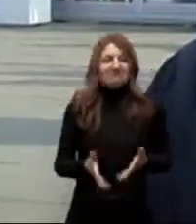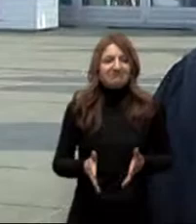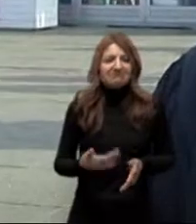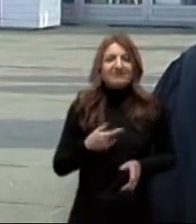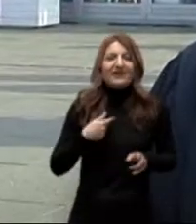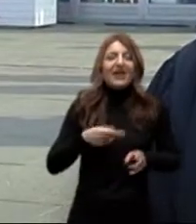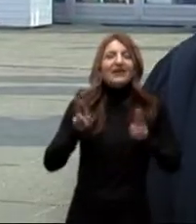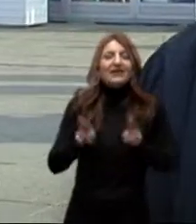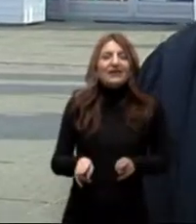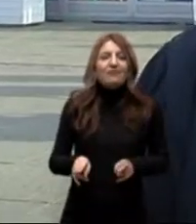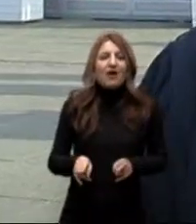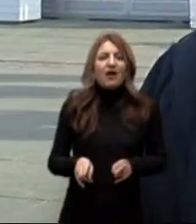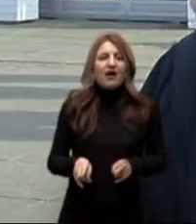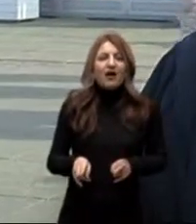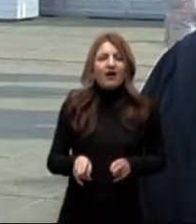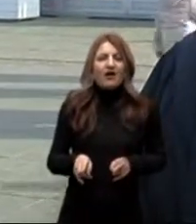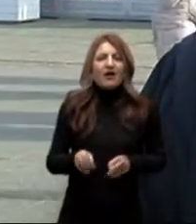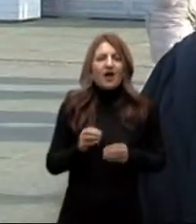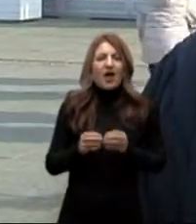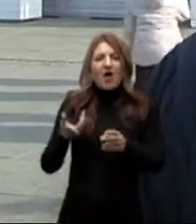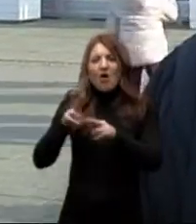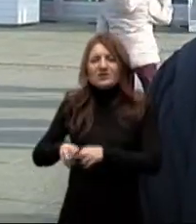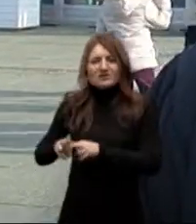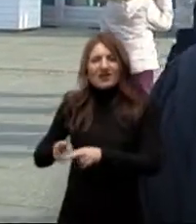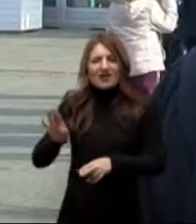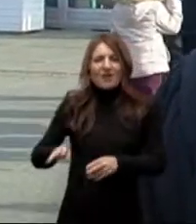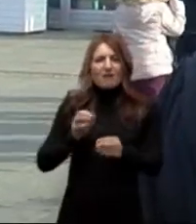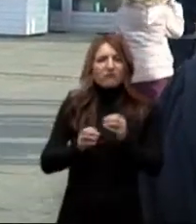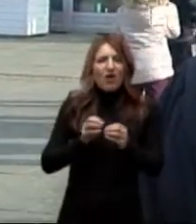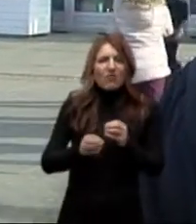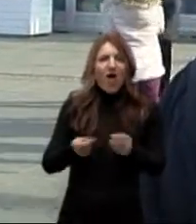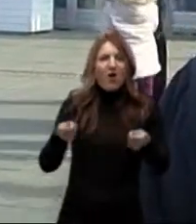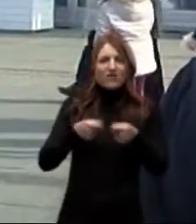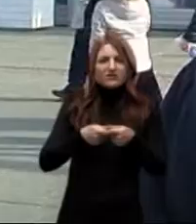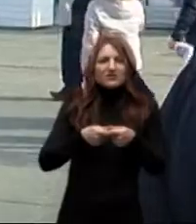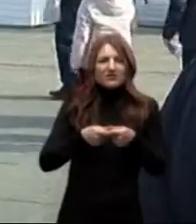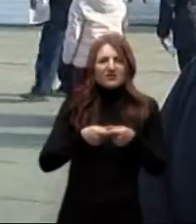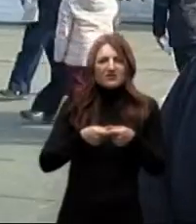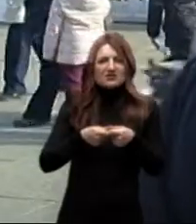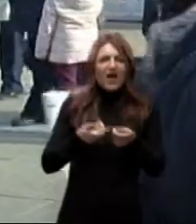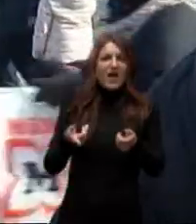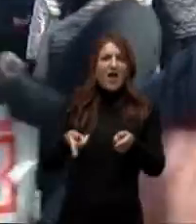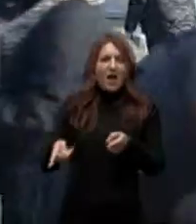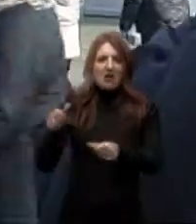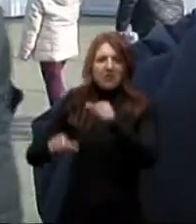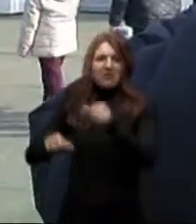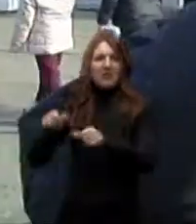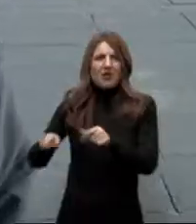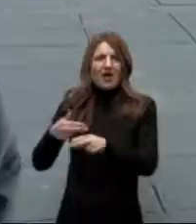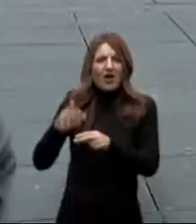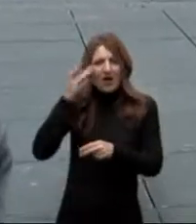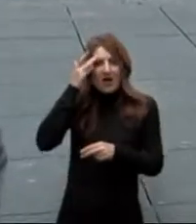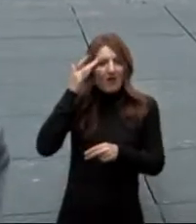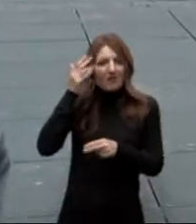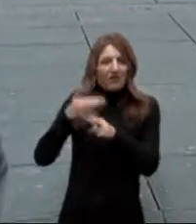Nemam. Imam sa ateromima i tako ovim ostalim stvarima, ali to ćemo operativnim putem riješiti. To je ovo, jel?